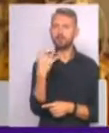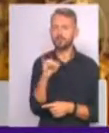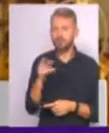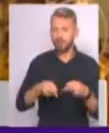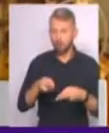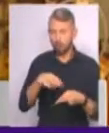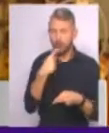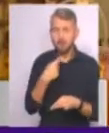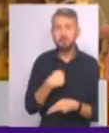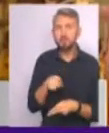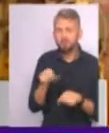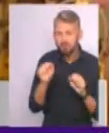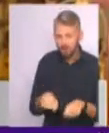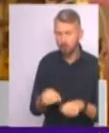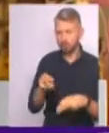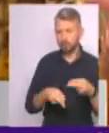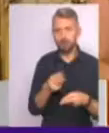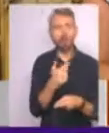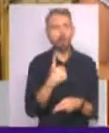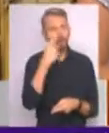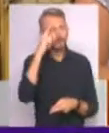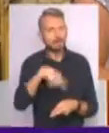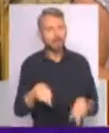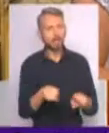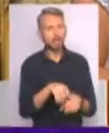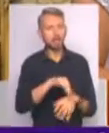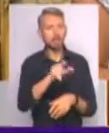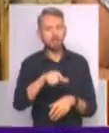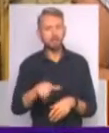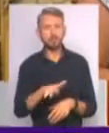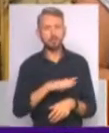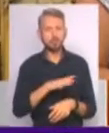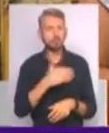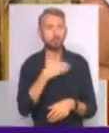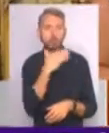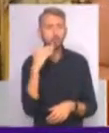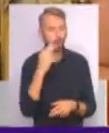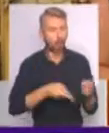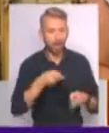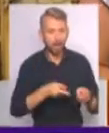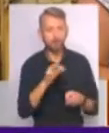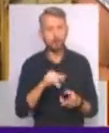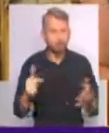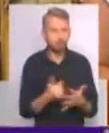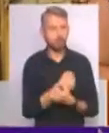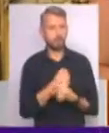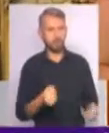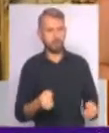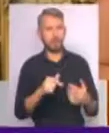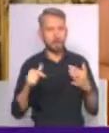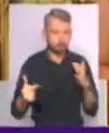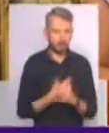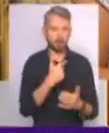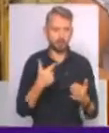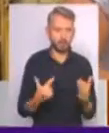можемо прооперувати. І я знаю таких пацієнтів, які оперувалися вже не раз. Но они опять набрали вес. И опять, и